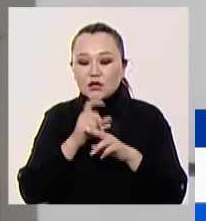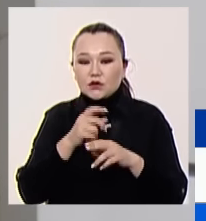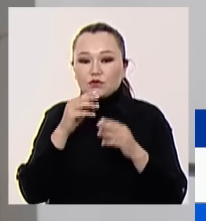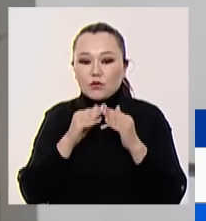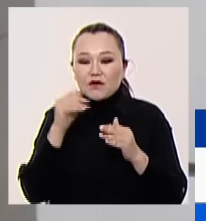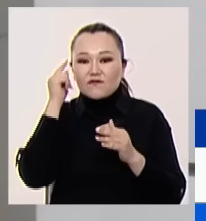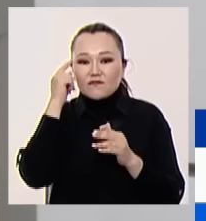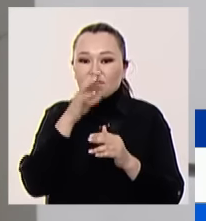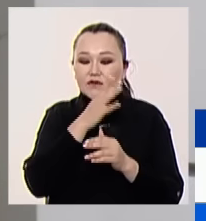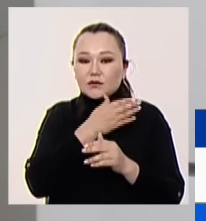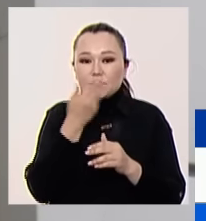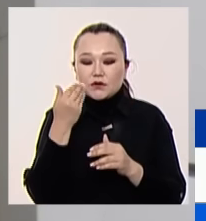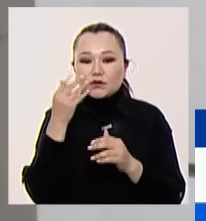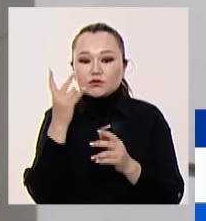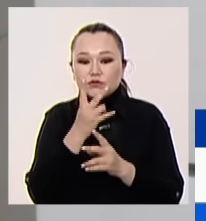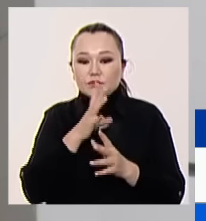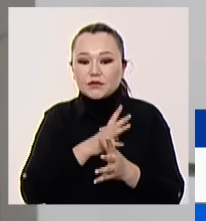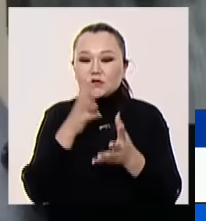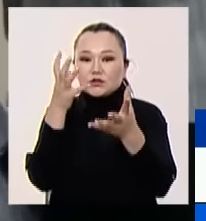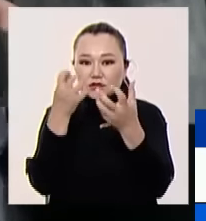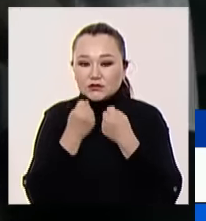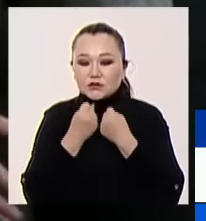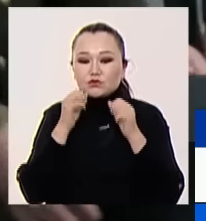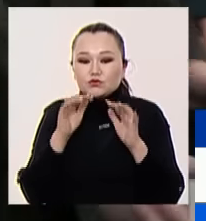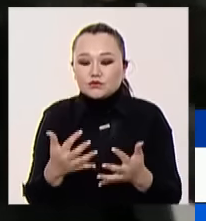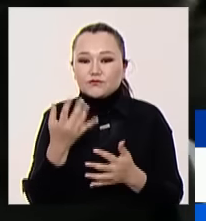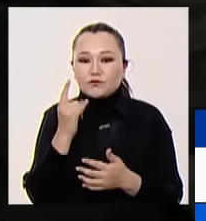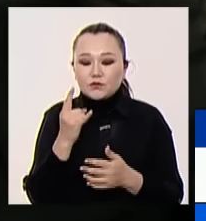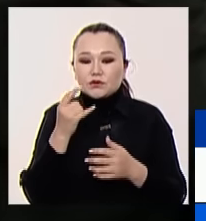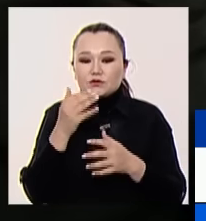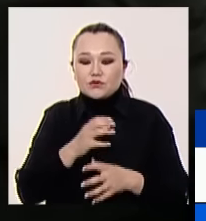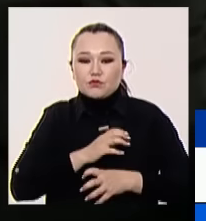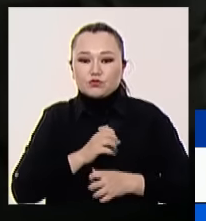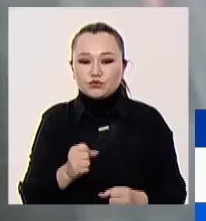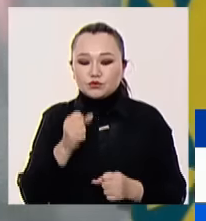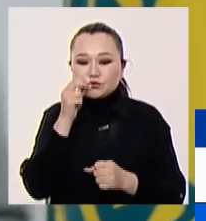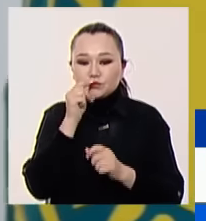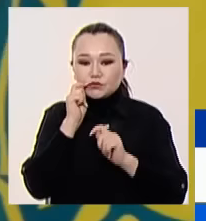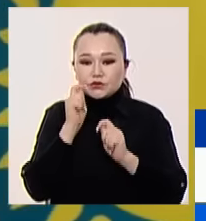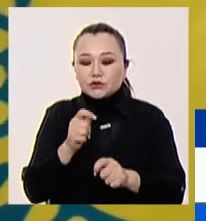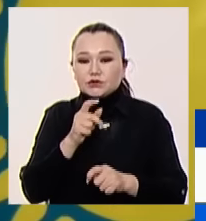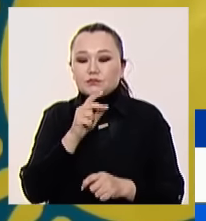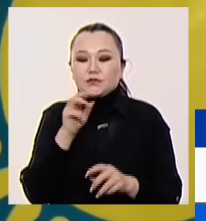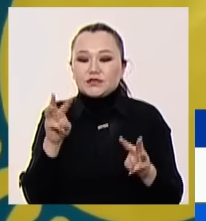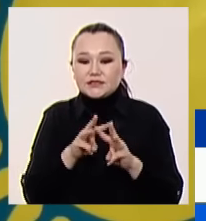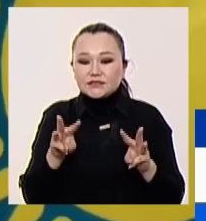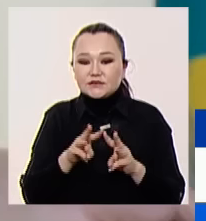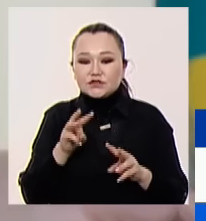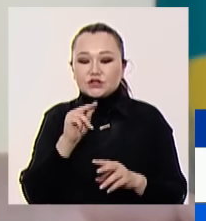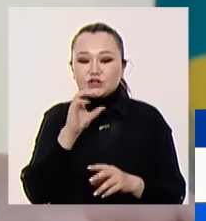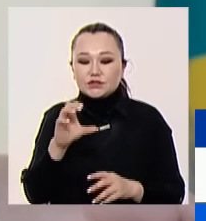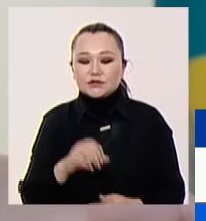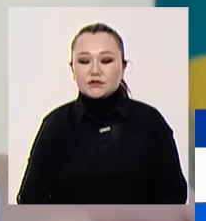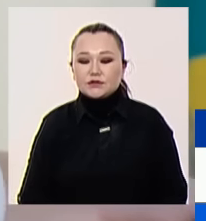было. Нужно было снимать с окна уставшего ребенка. И сегодня же за мужество его наградили в Министерстве по чрезвычайным ситуациям.